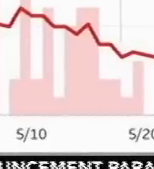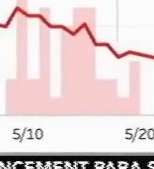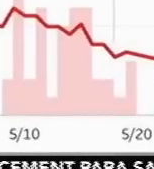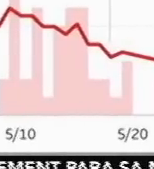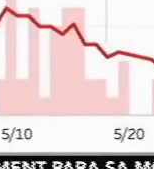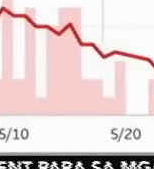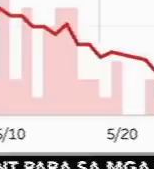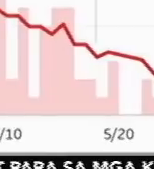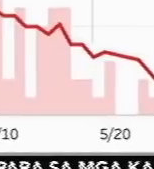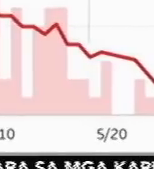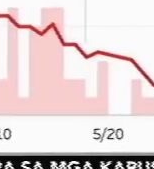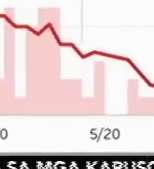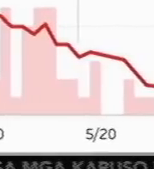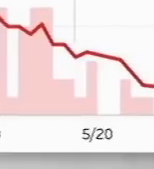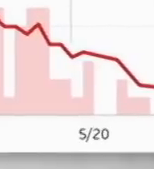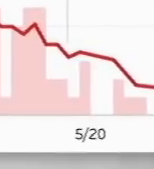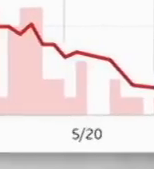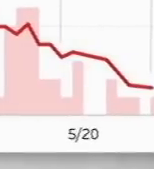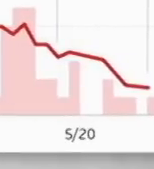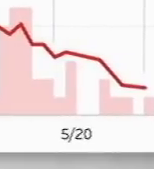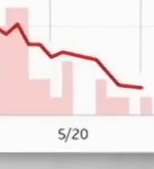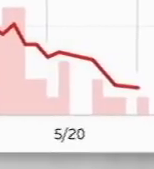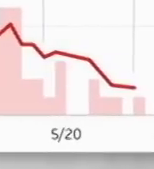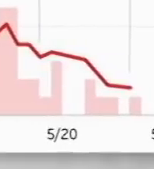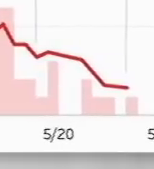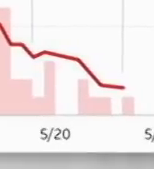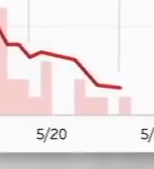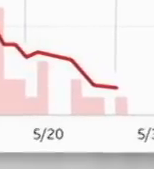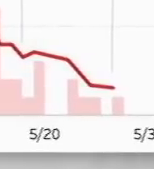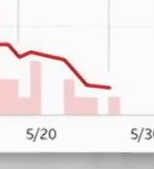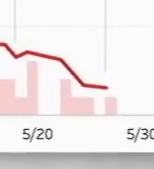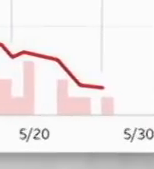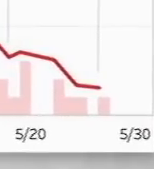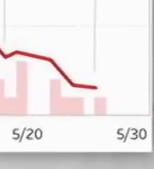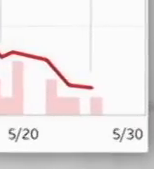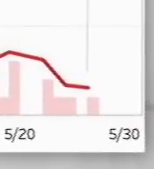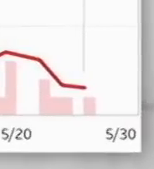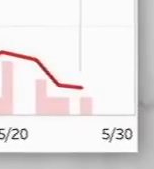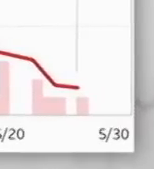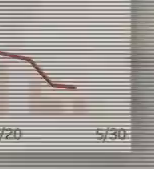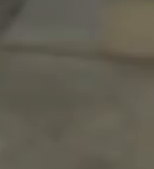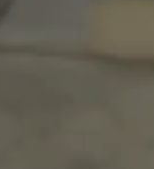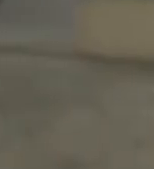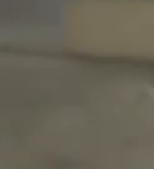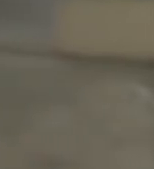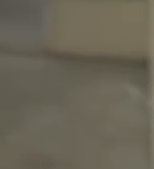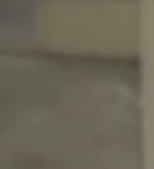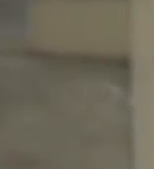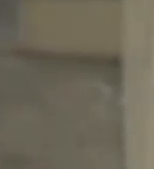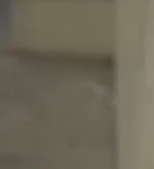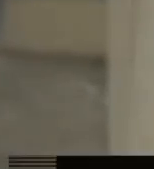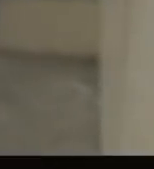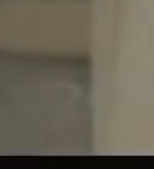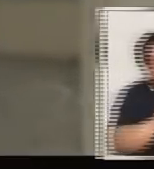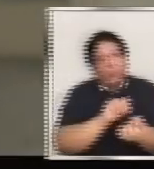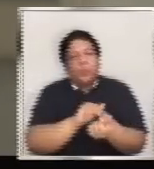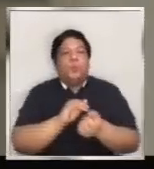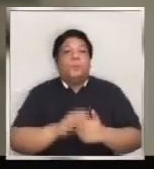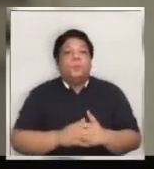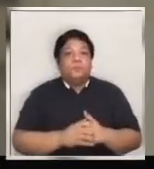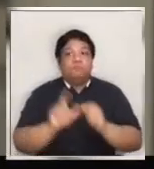na nag-i-improve na ang gamutan ng sakit sa Pilipinas dahil mas nasasanay na rito ang mga doktor. Magmula po sa average